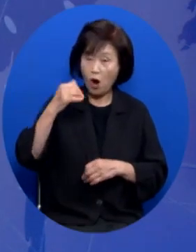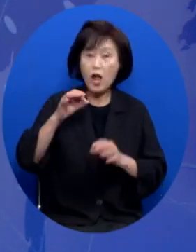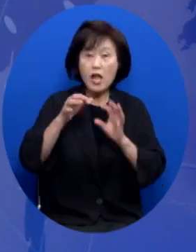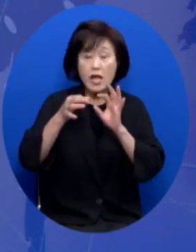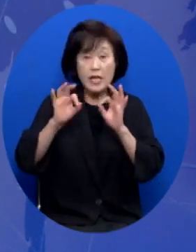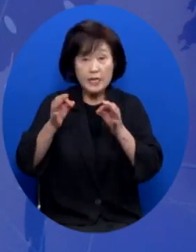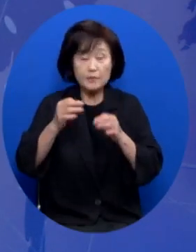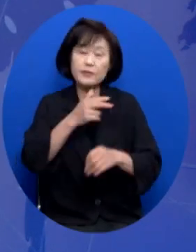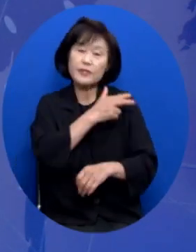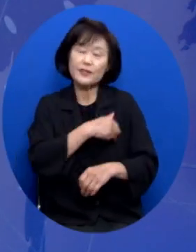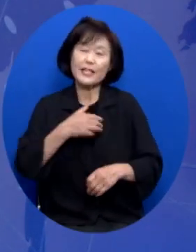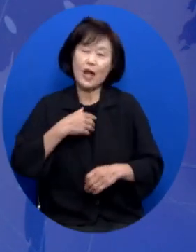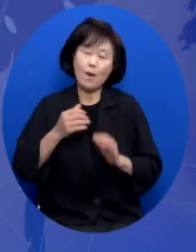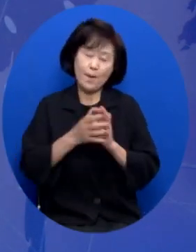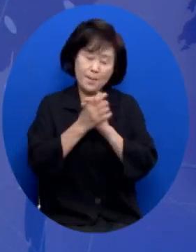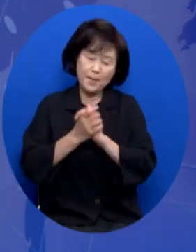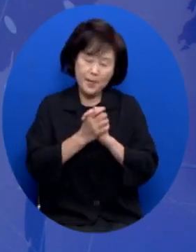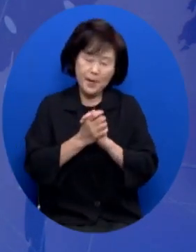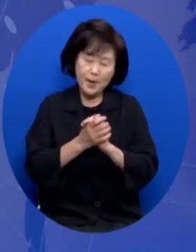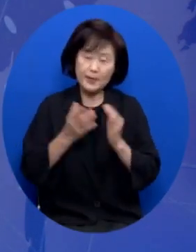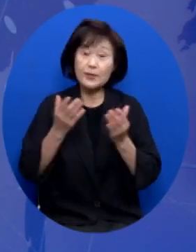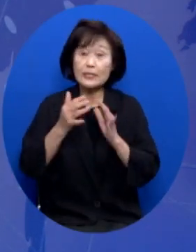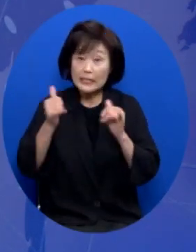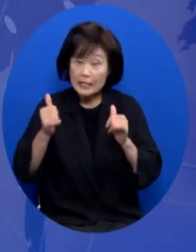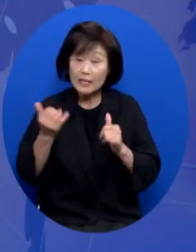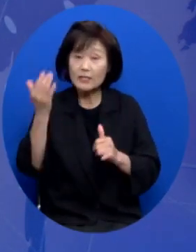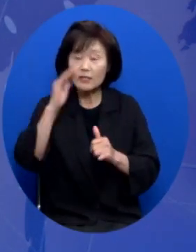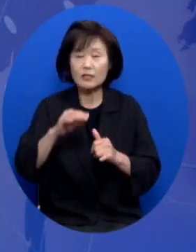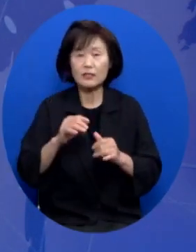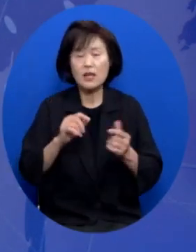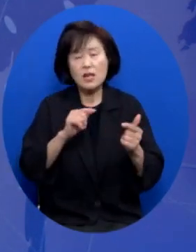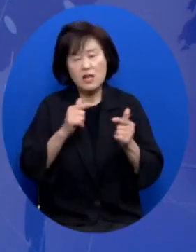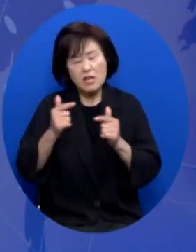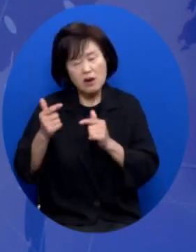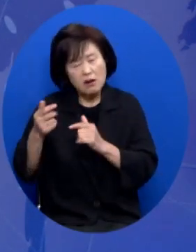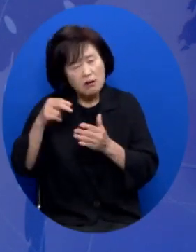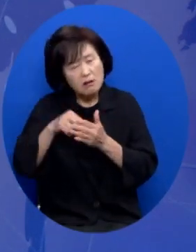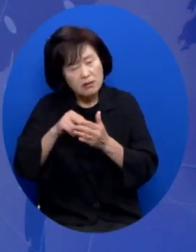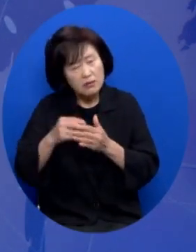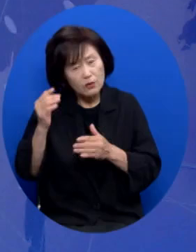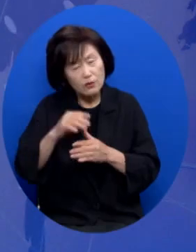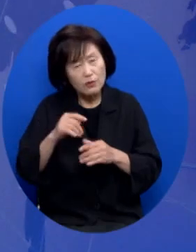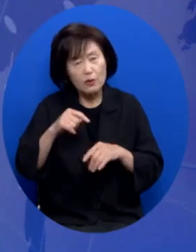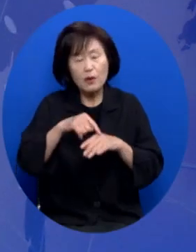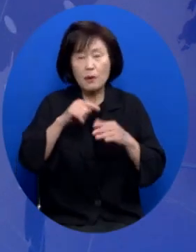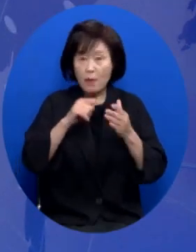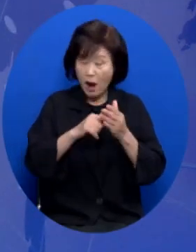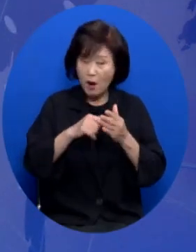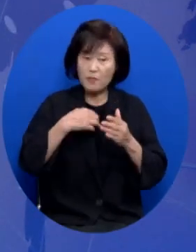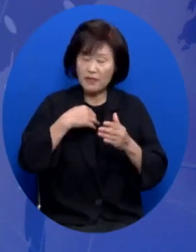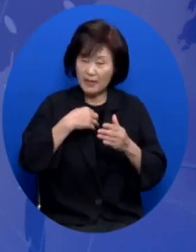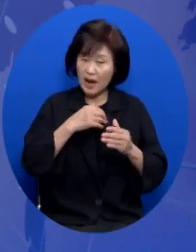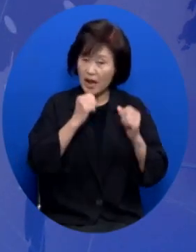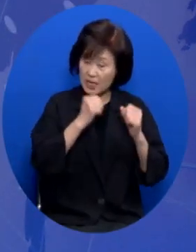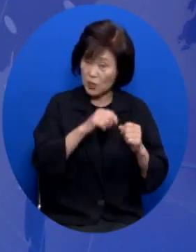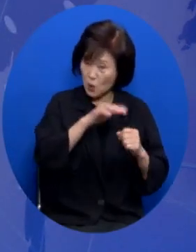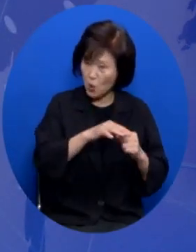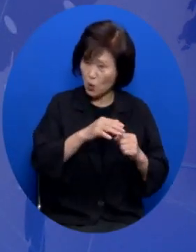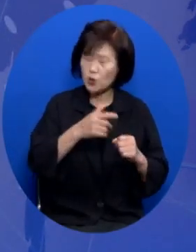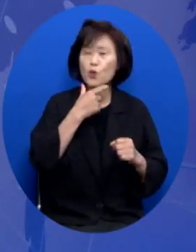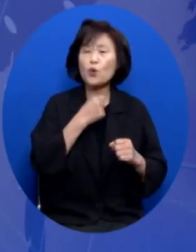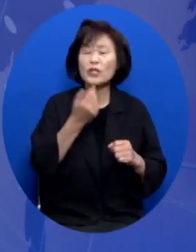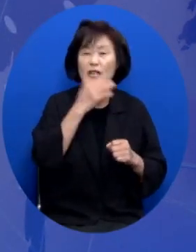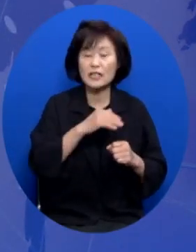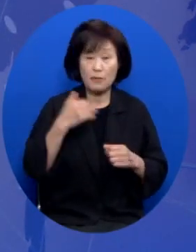매우 가까운 관계에 있던 직원이었는데 여러 사정으로 마음은 내가 있는 곳을 동경하면서